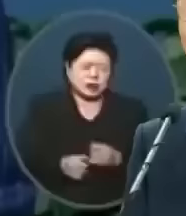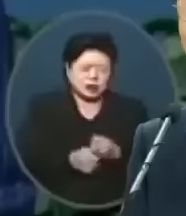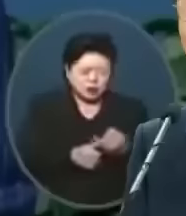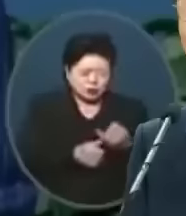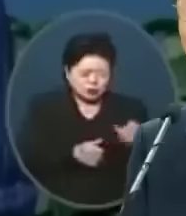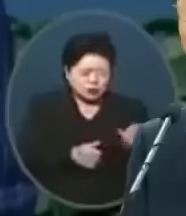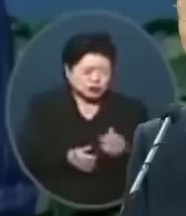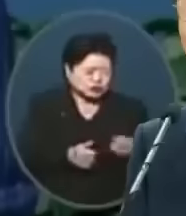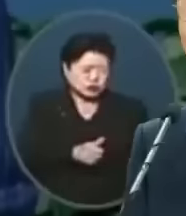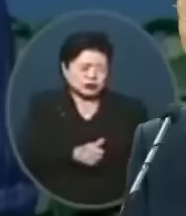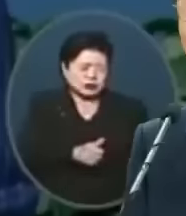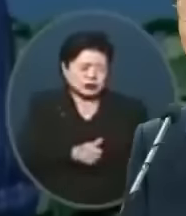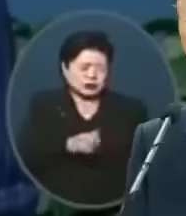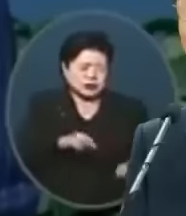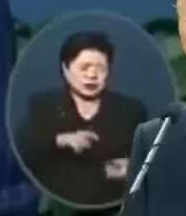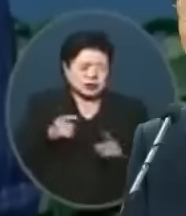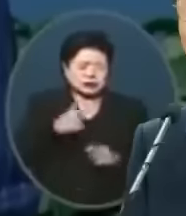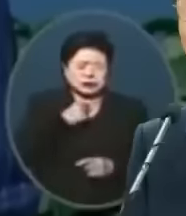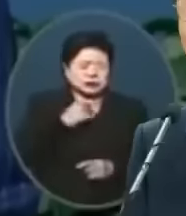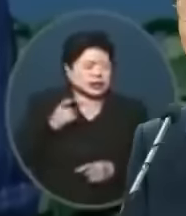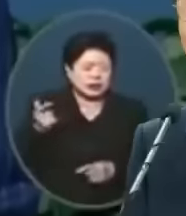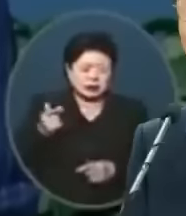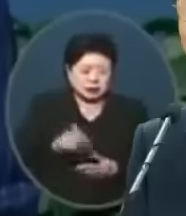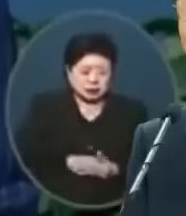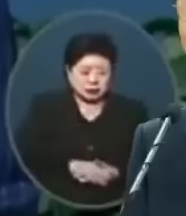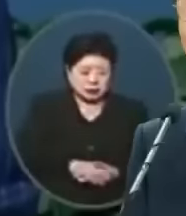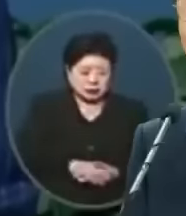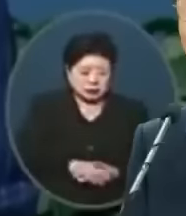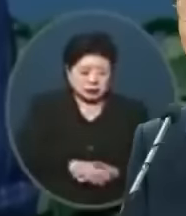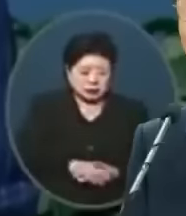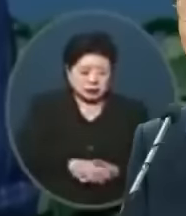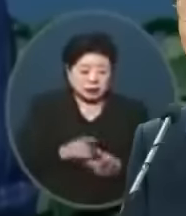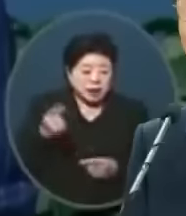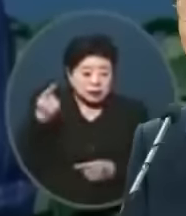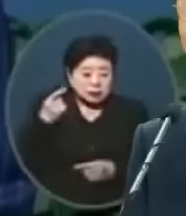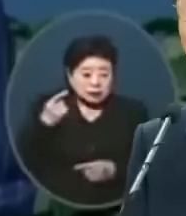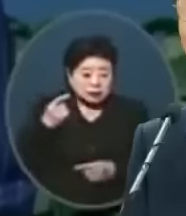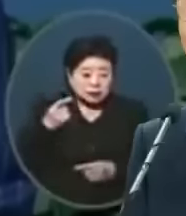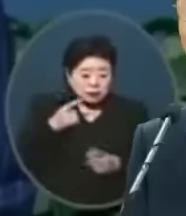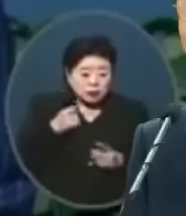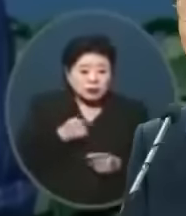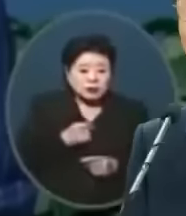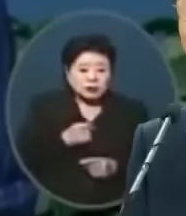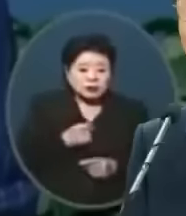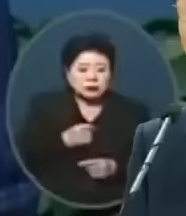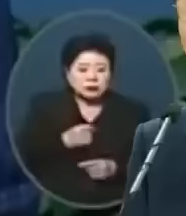없습니다. 아 그러니까 그 말을 들으니까 나도 살고 싶지 않아요.